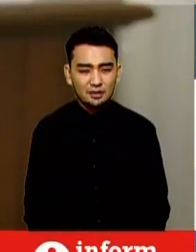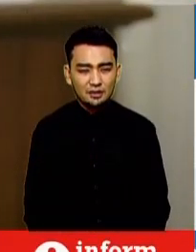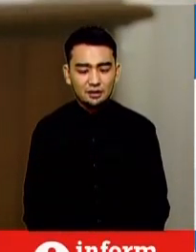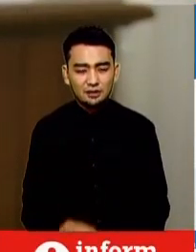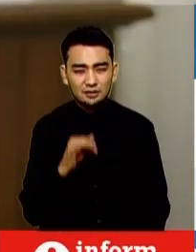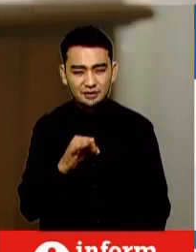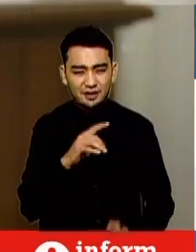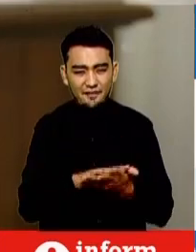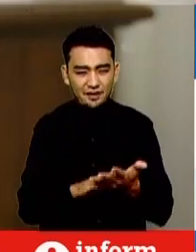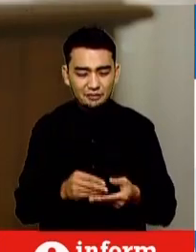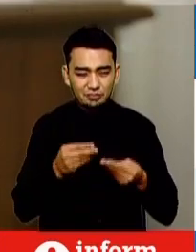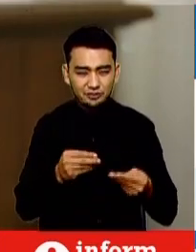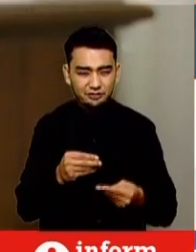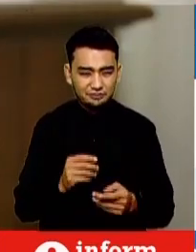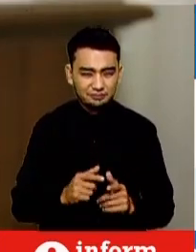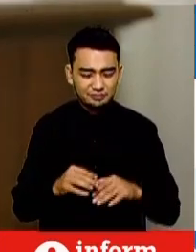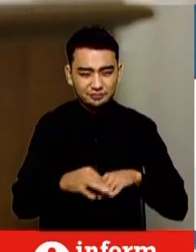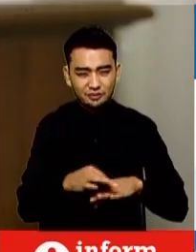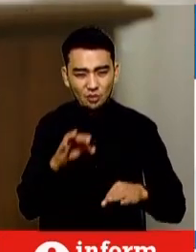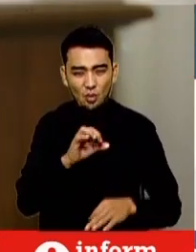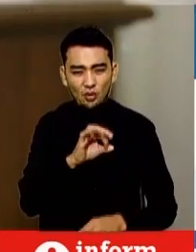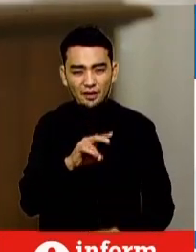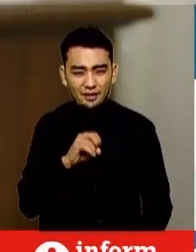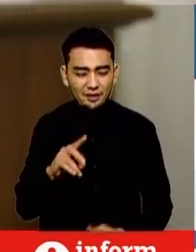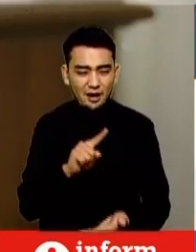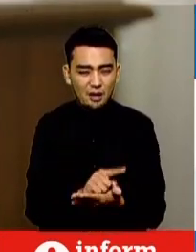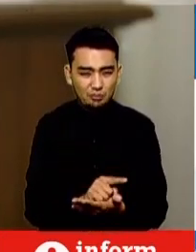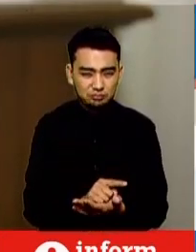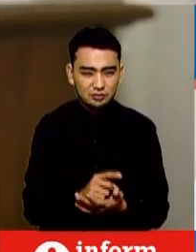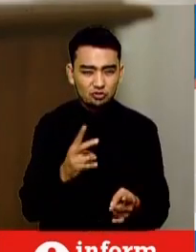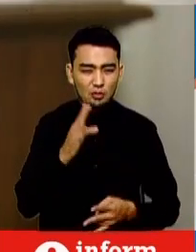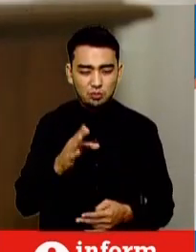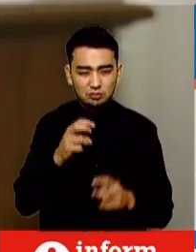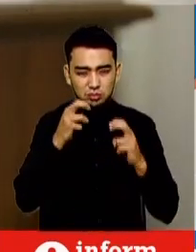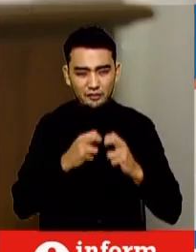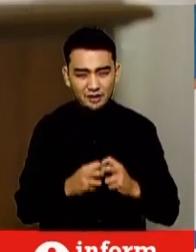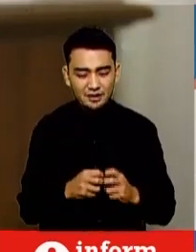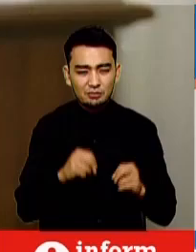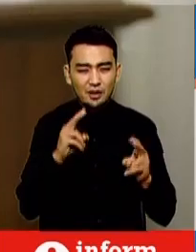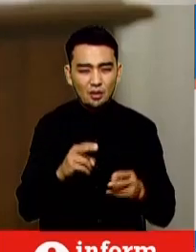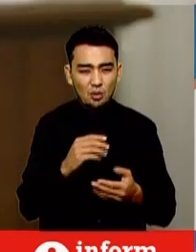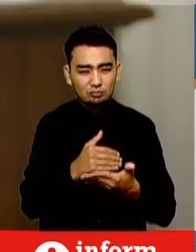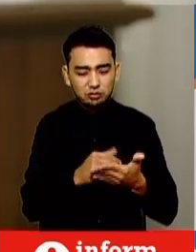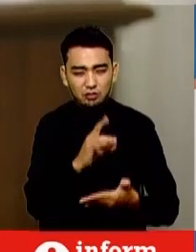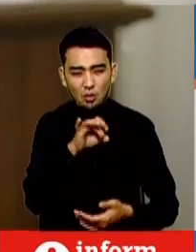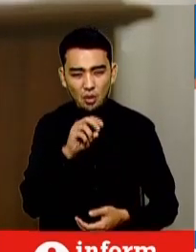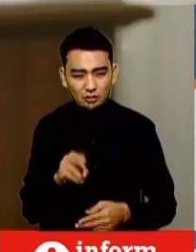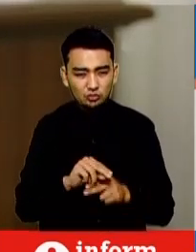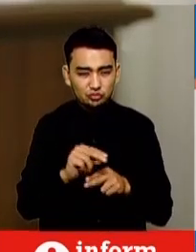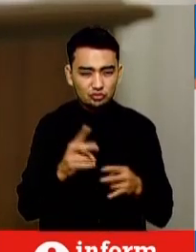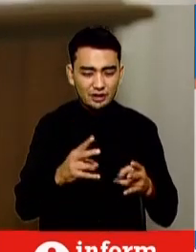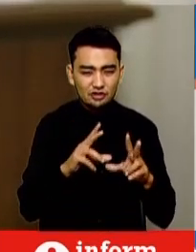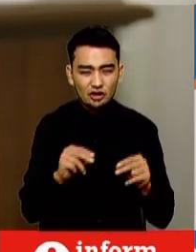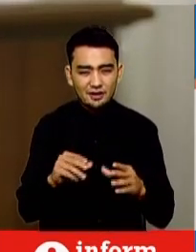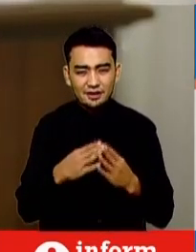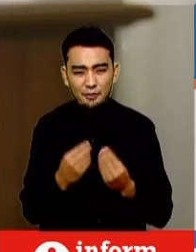Подающие заявление на регистрацию брака онлайн должны будут в обязательном порядке просмотреть тематический ролик. Интерактивное пособие называется